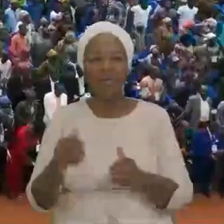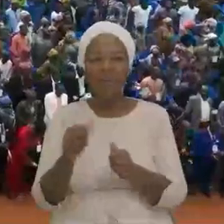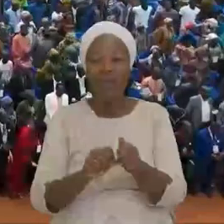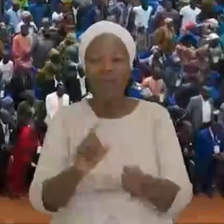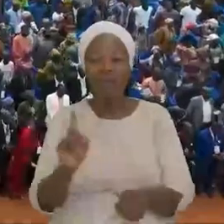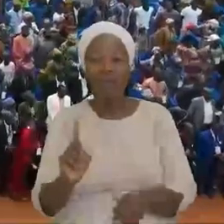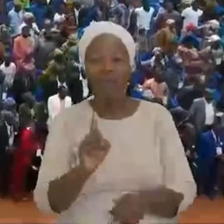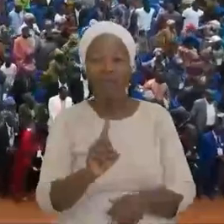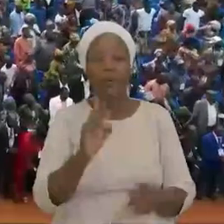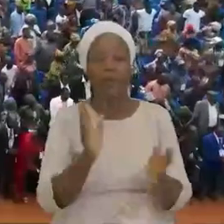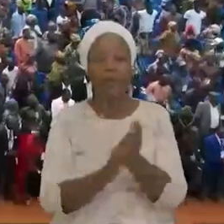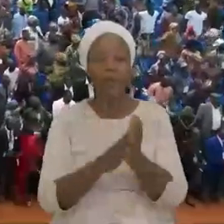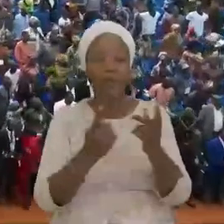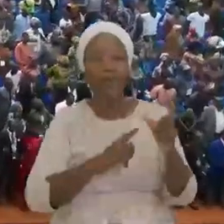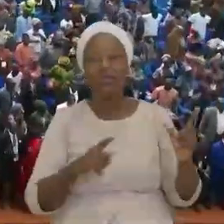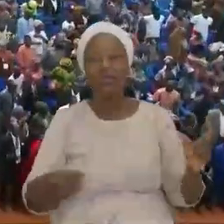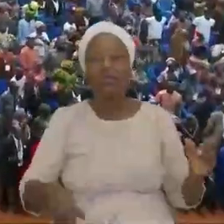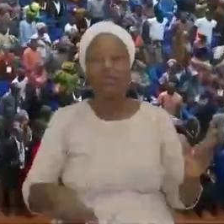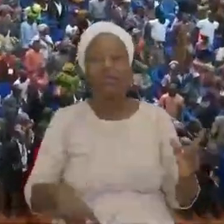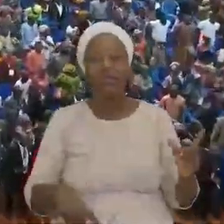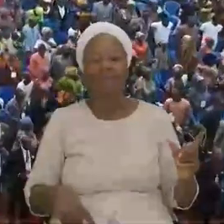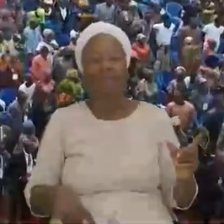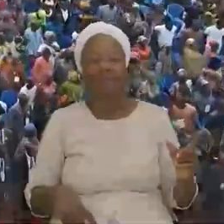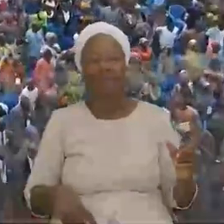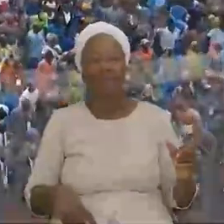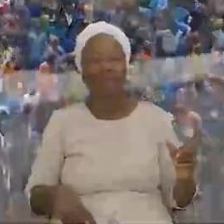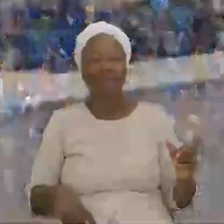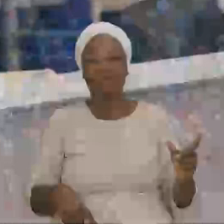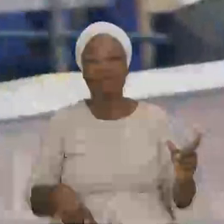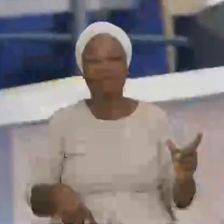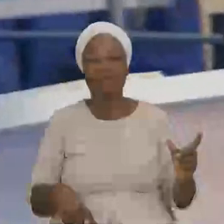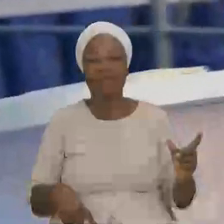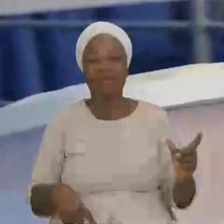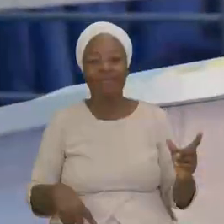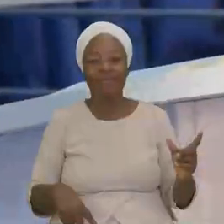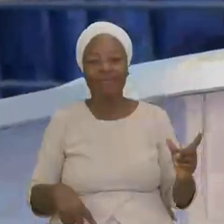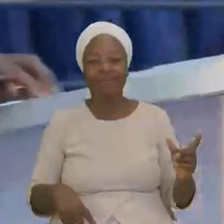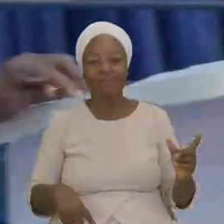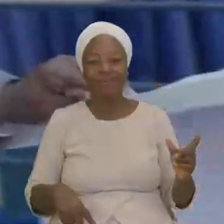Gloire à Dieu. J'ai dit gloire à Dieu à tout le monde.